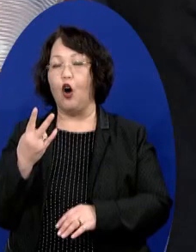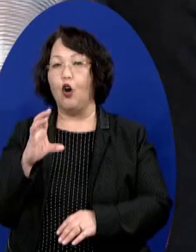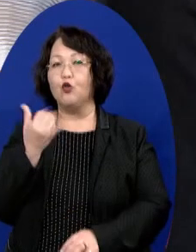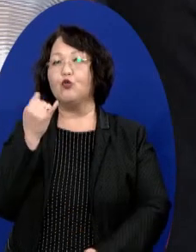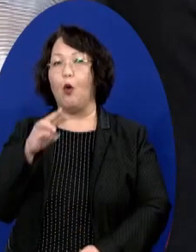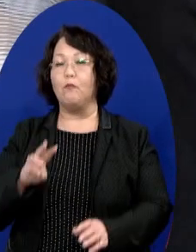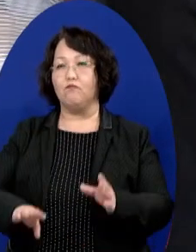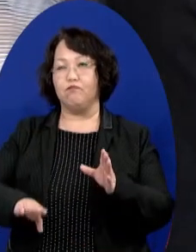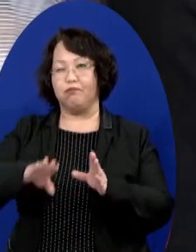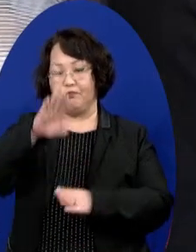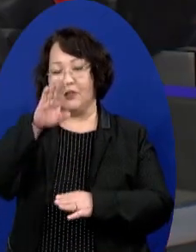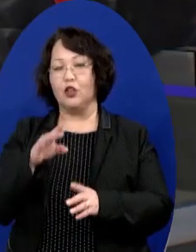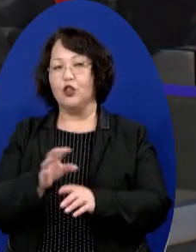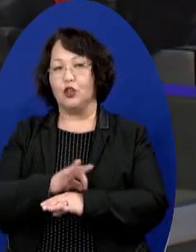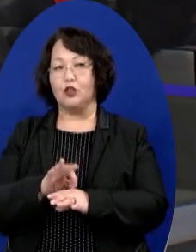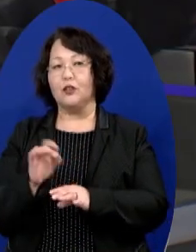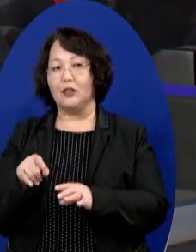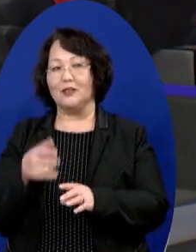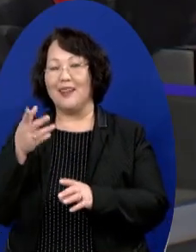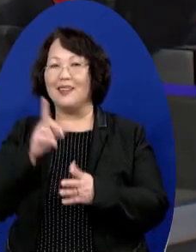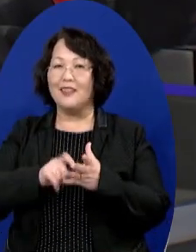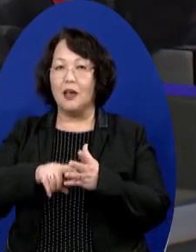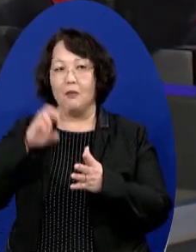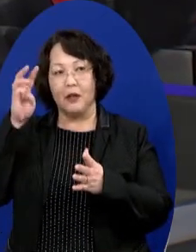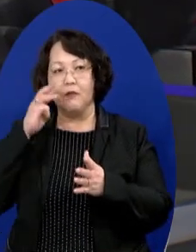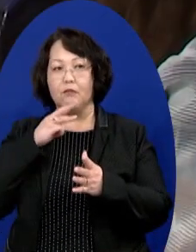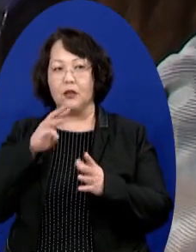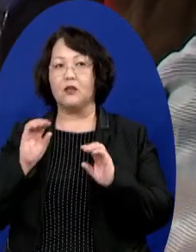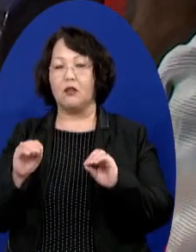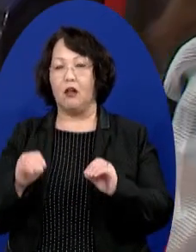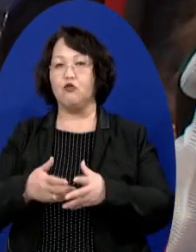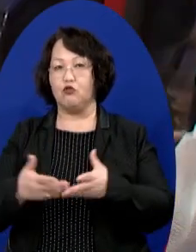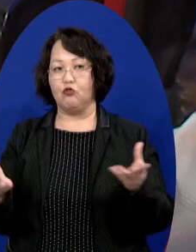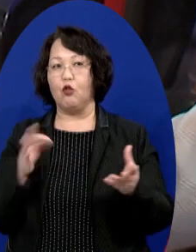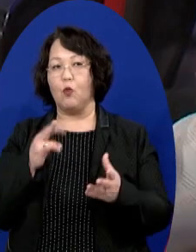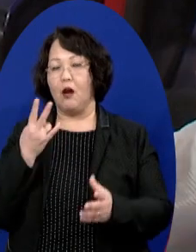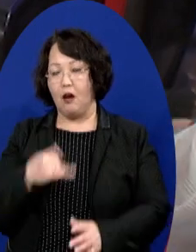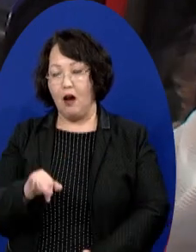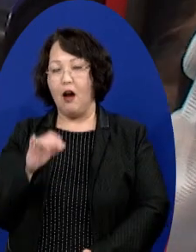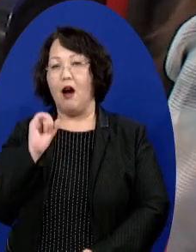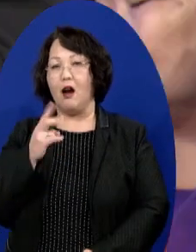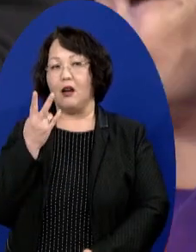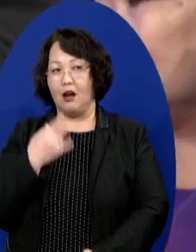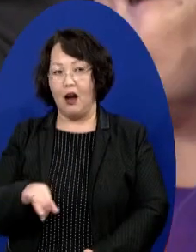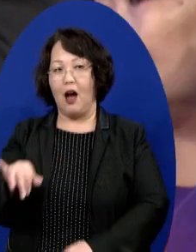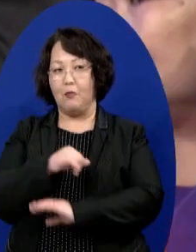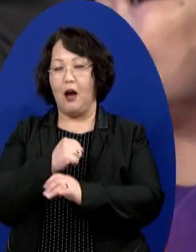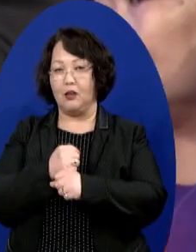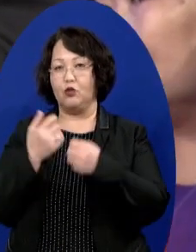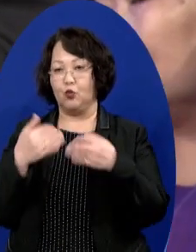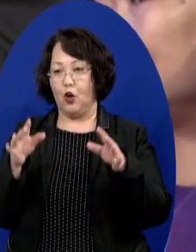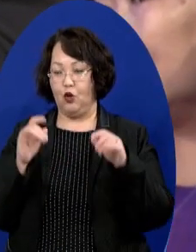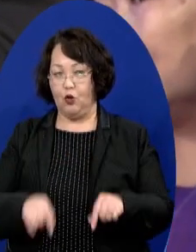очиж танд хэрэгтэй хөрөнгийн зах зээлийн мэдлэг мэдээллийг олох юм. Өвөр хангай, Арангай аймагт ажилласан ногоон сум аяныхан